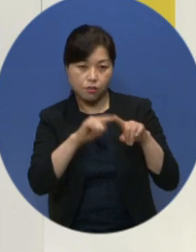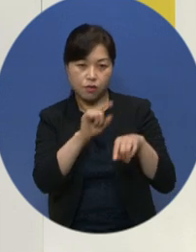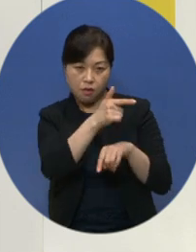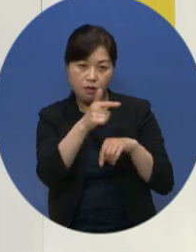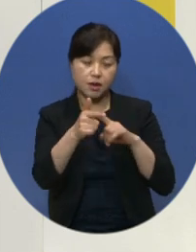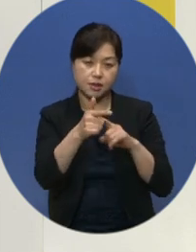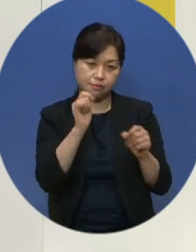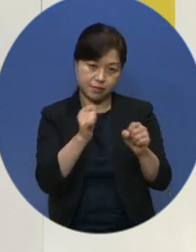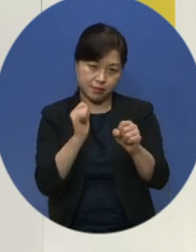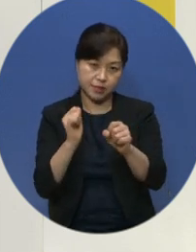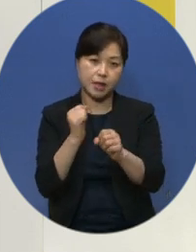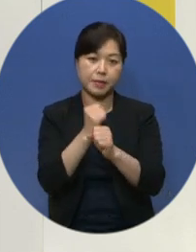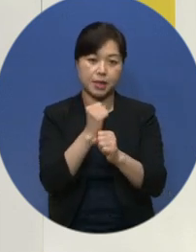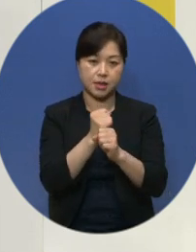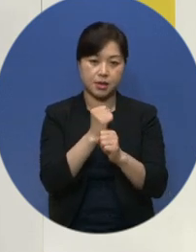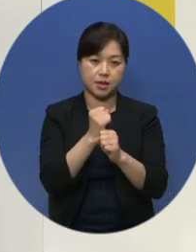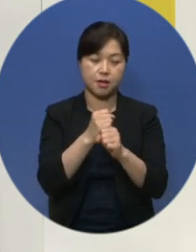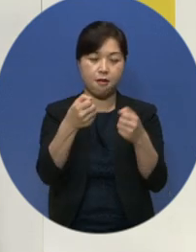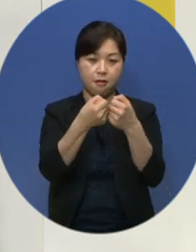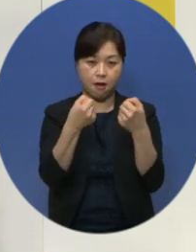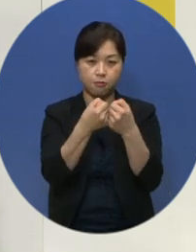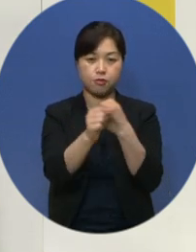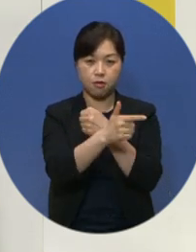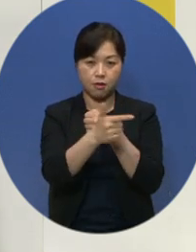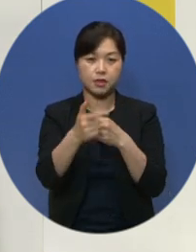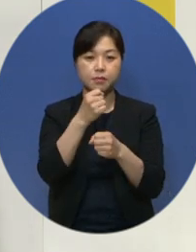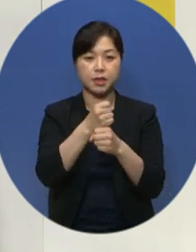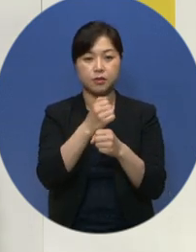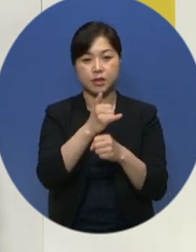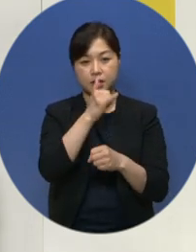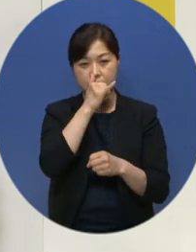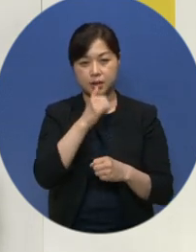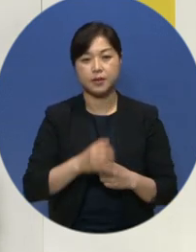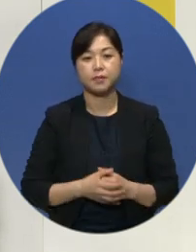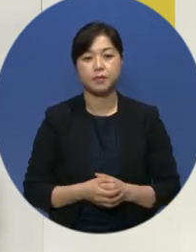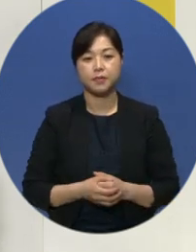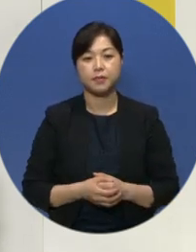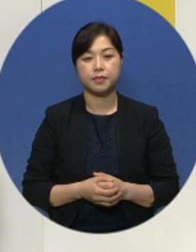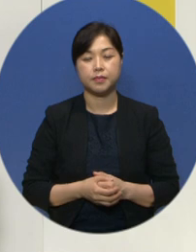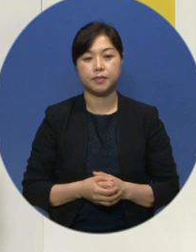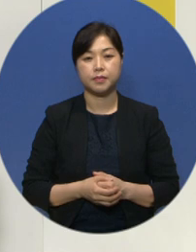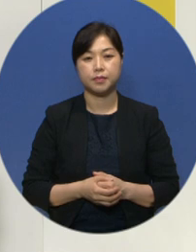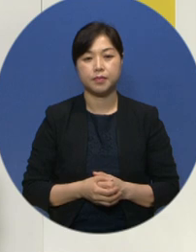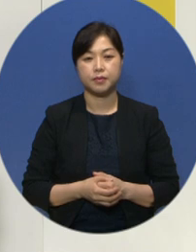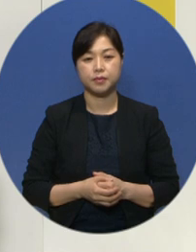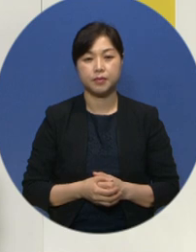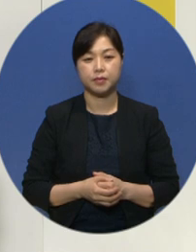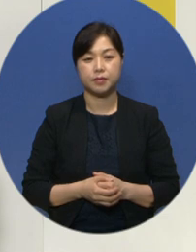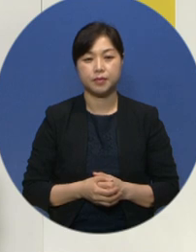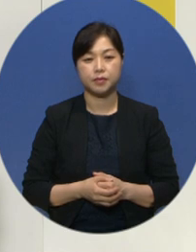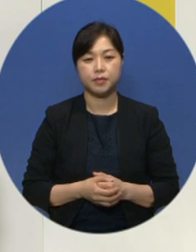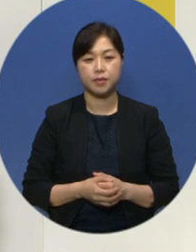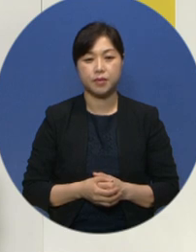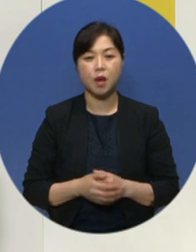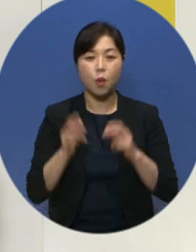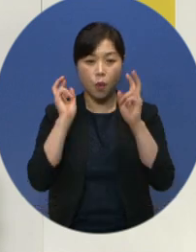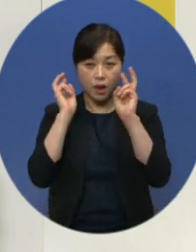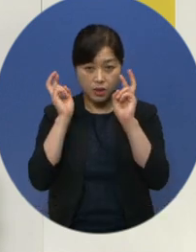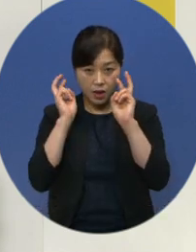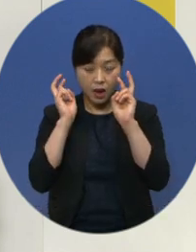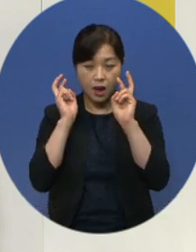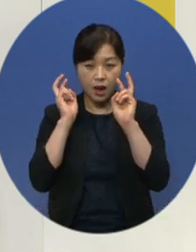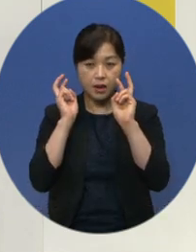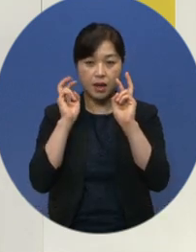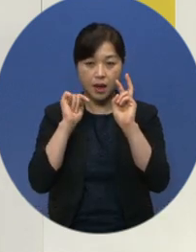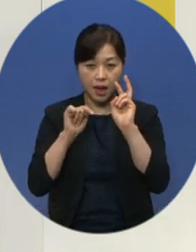시간날때마다 소 가구를 이제 만들고 있는데 예 그런 것들도 이제 우리 그